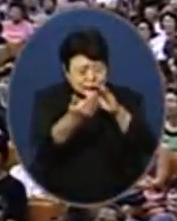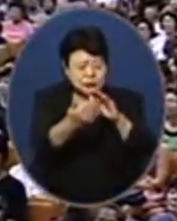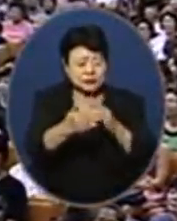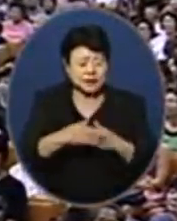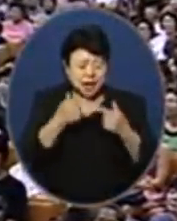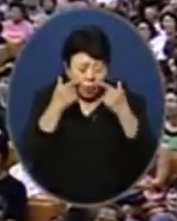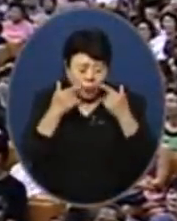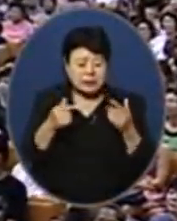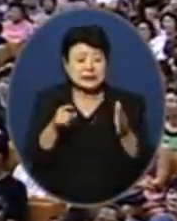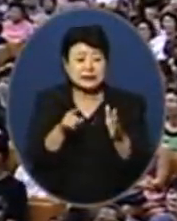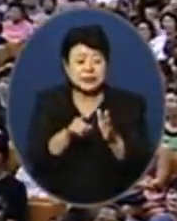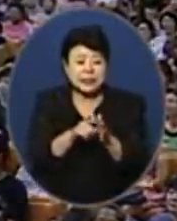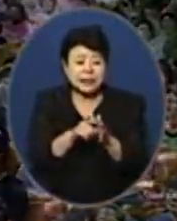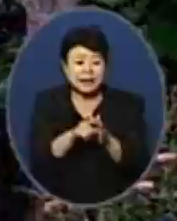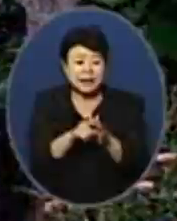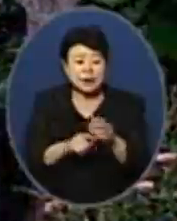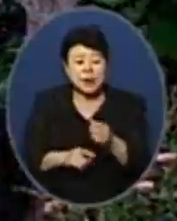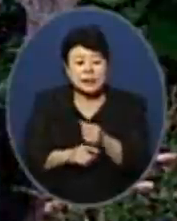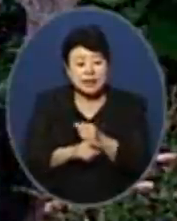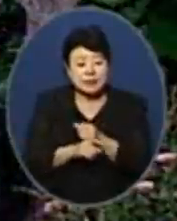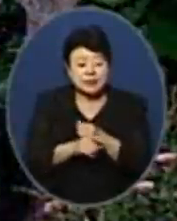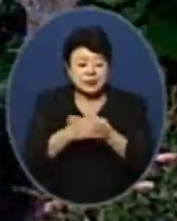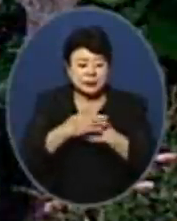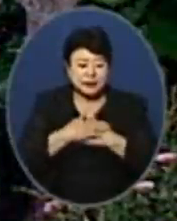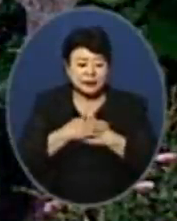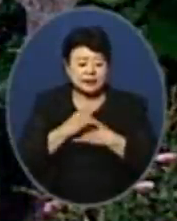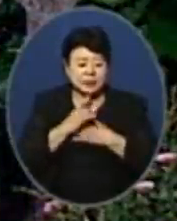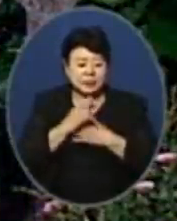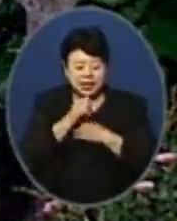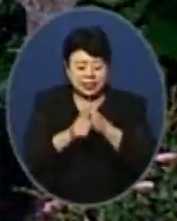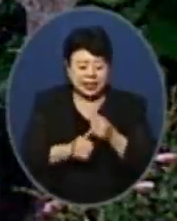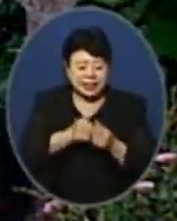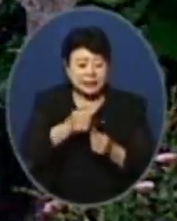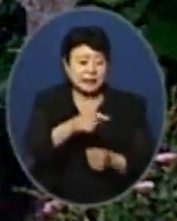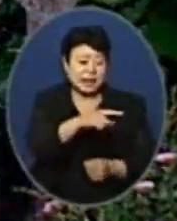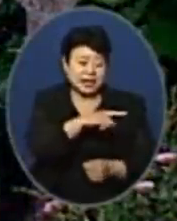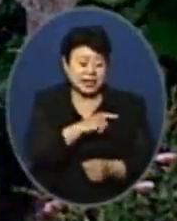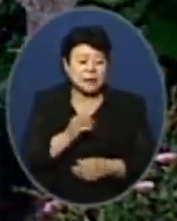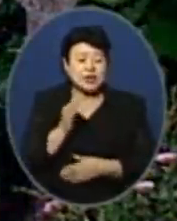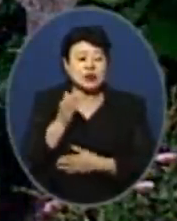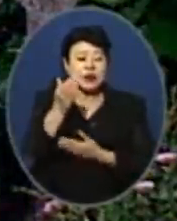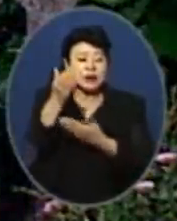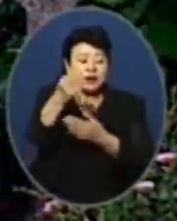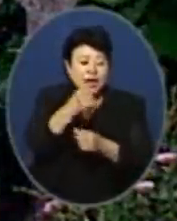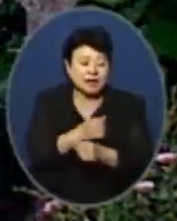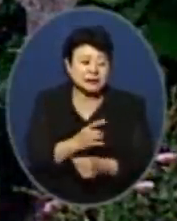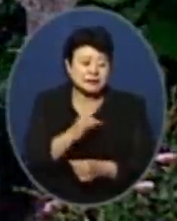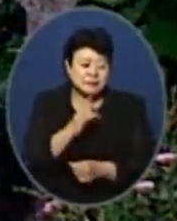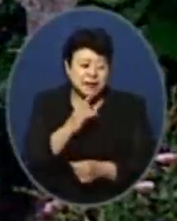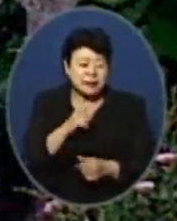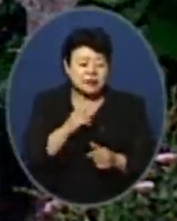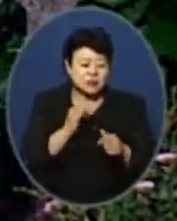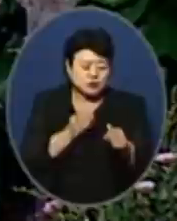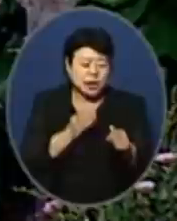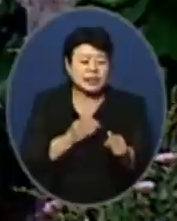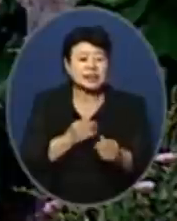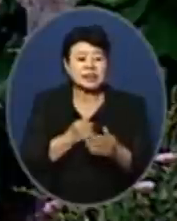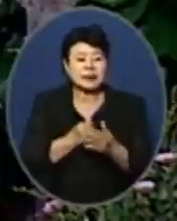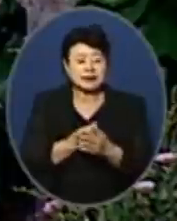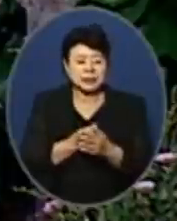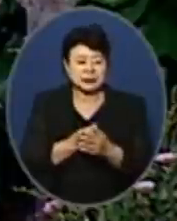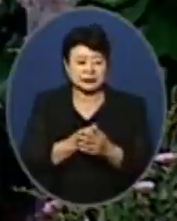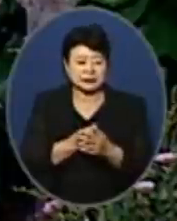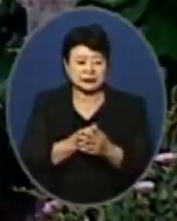나는 확실히 믿네. 왜냐하면 나는 다만 하나님의 이름을 영화롭게 하기만을 구하기 때문이네